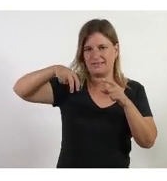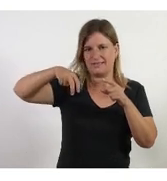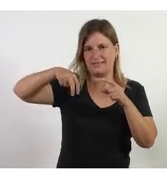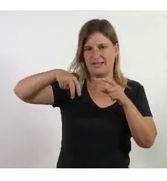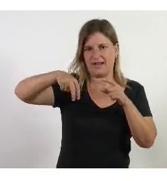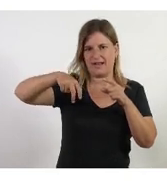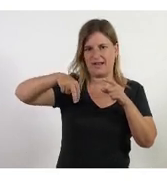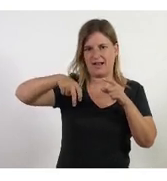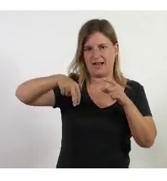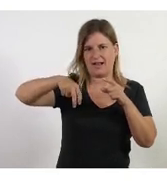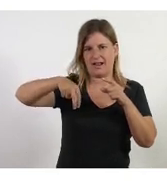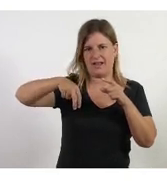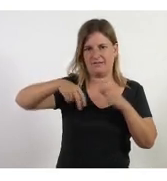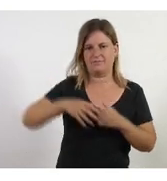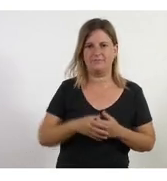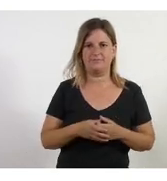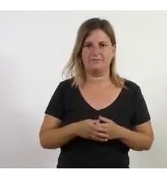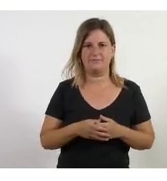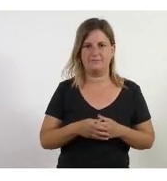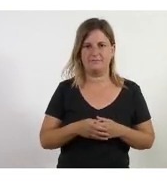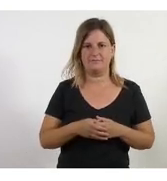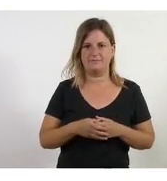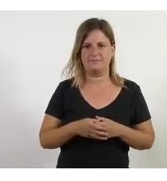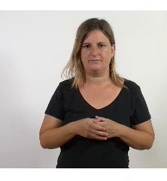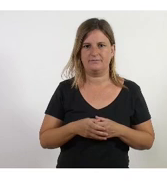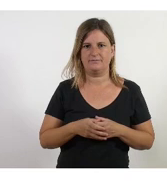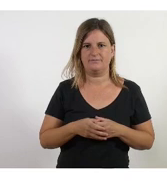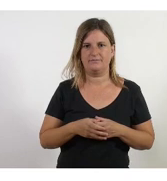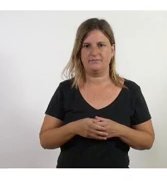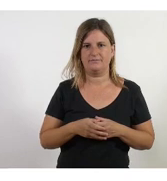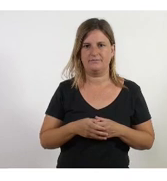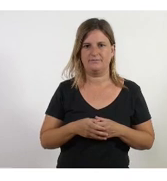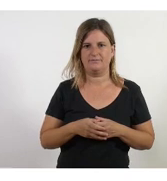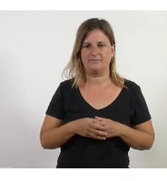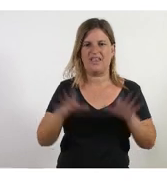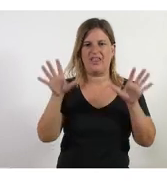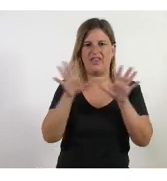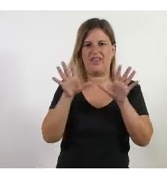una escala que va avall, i aquesta escala només té 10 esglaons.